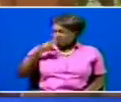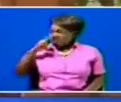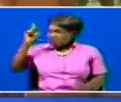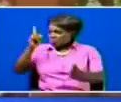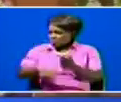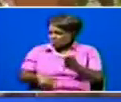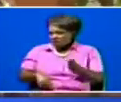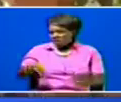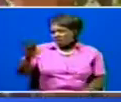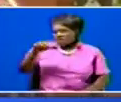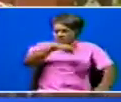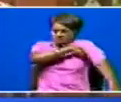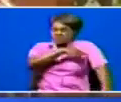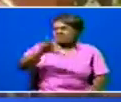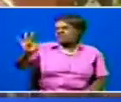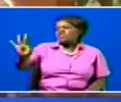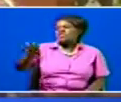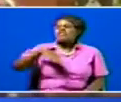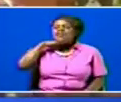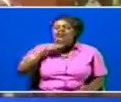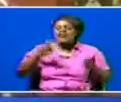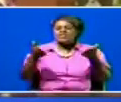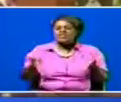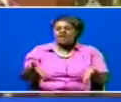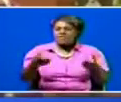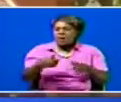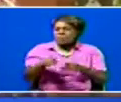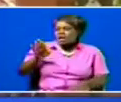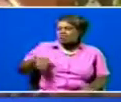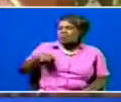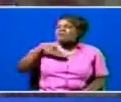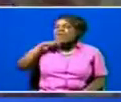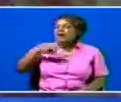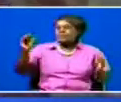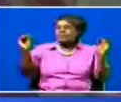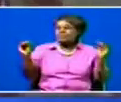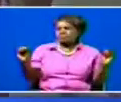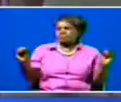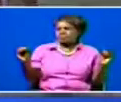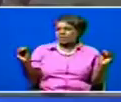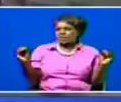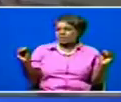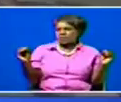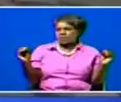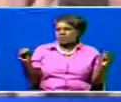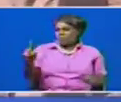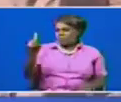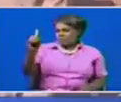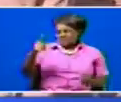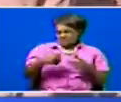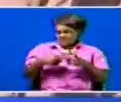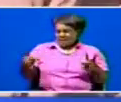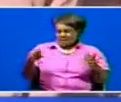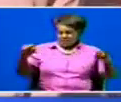is that the three chiefs died on the spot. But the woman did not die. Huo ukasemekana kuwa mojawapo ya mwanzo wa